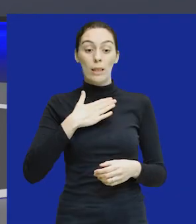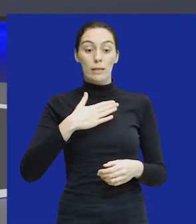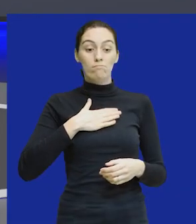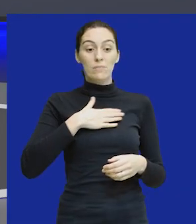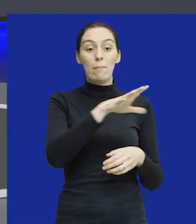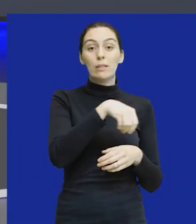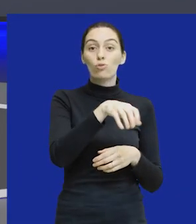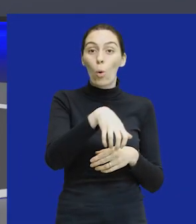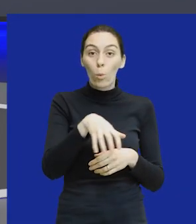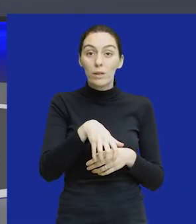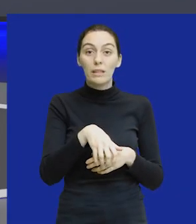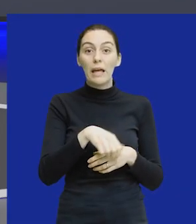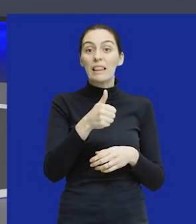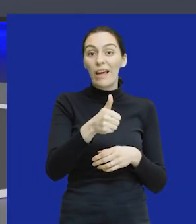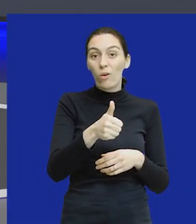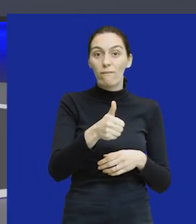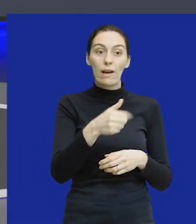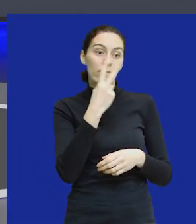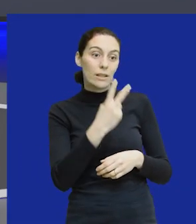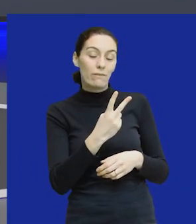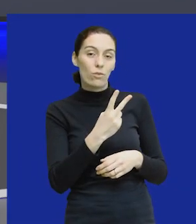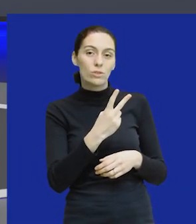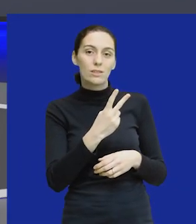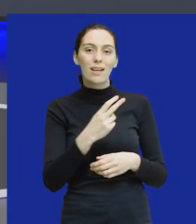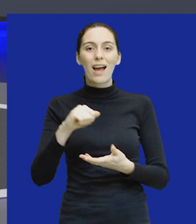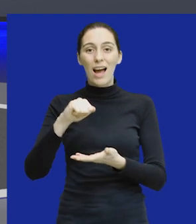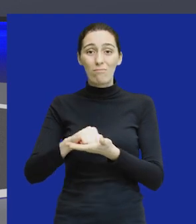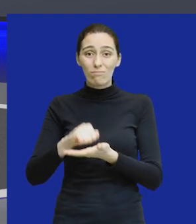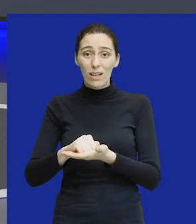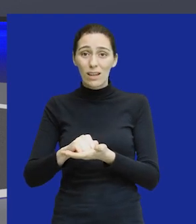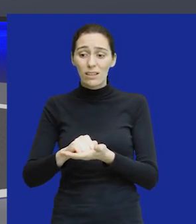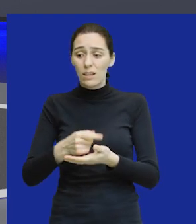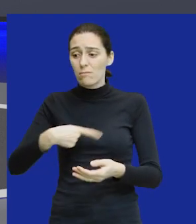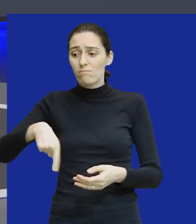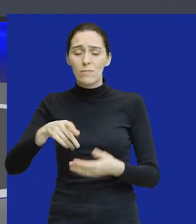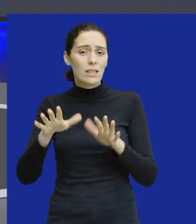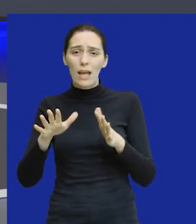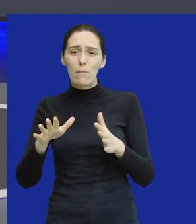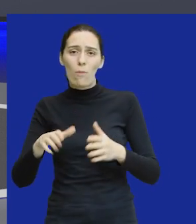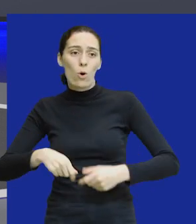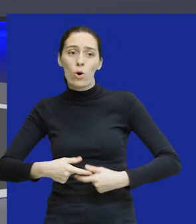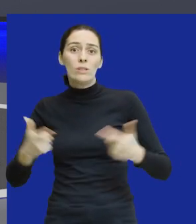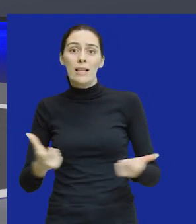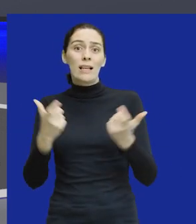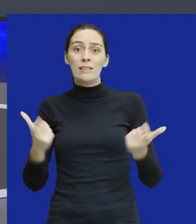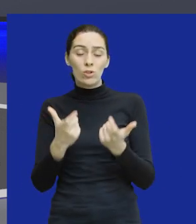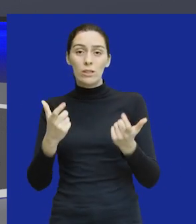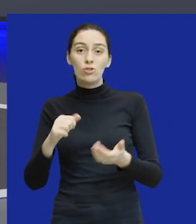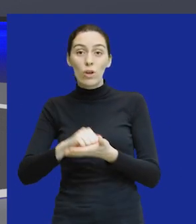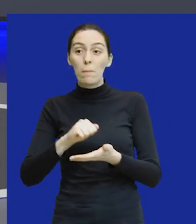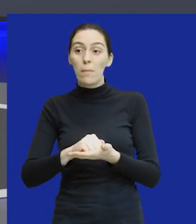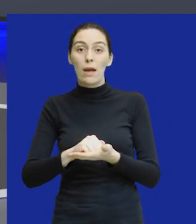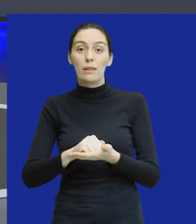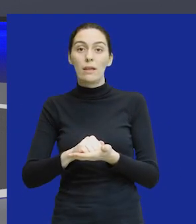nekakvu vidljivost, nekakve lajkove. Mediji, mislim, mi nemamo više senzacionalističkih medija kakve smo